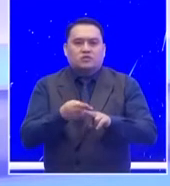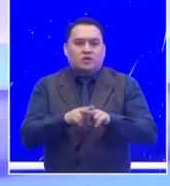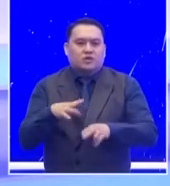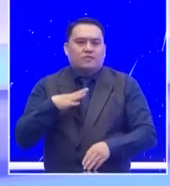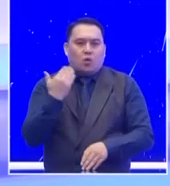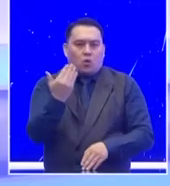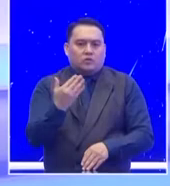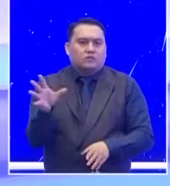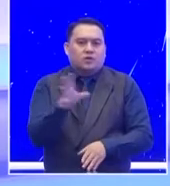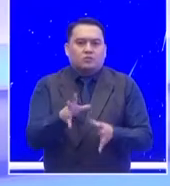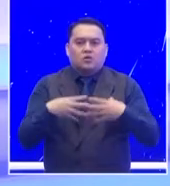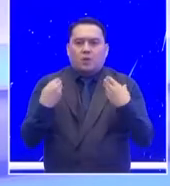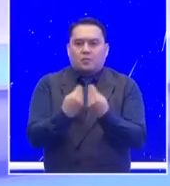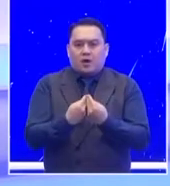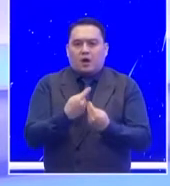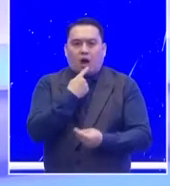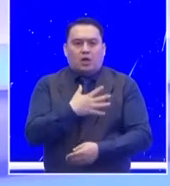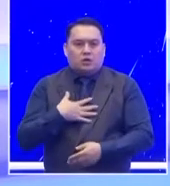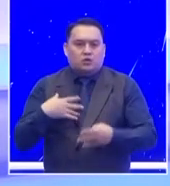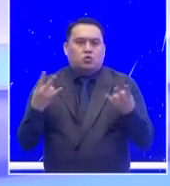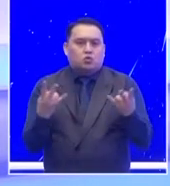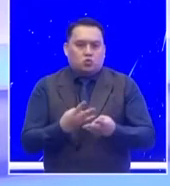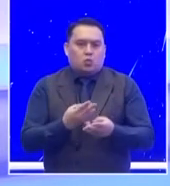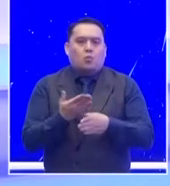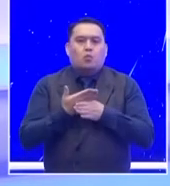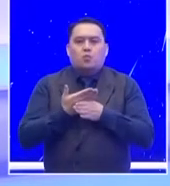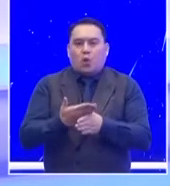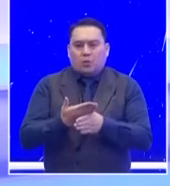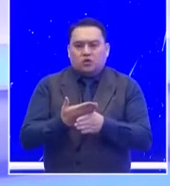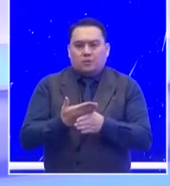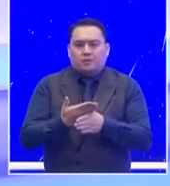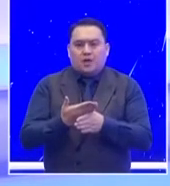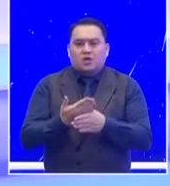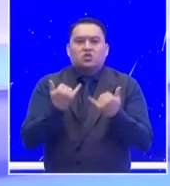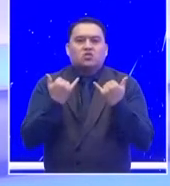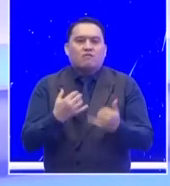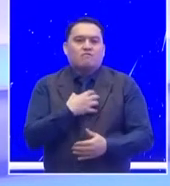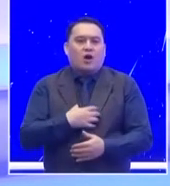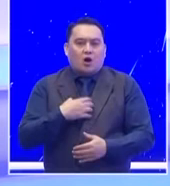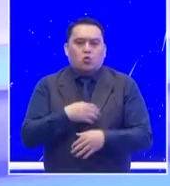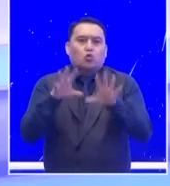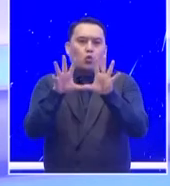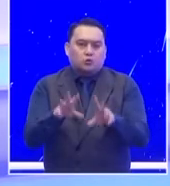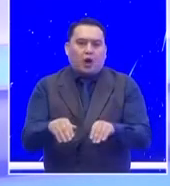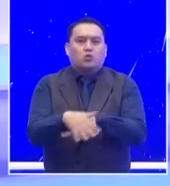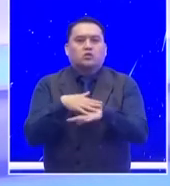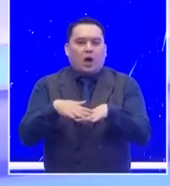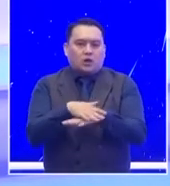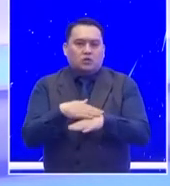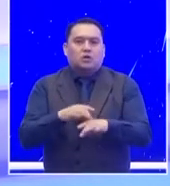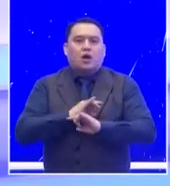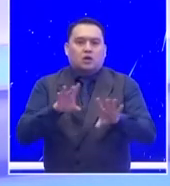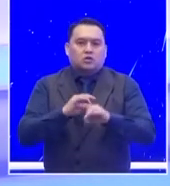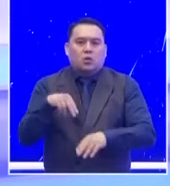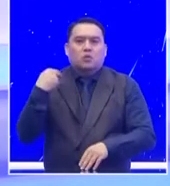пострадавших. Всем семьям погибших и раненых нужно оказать необходимую помощь. Сейчас важно успокоить население, добавил